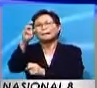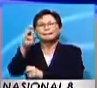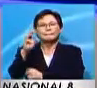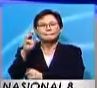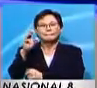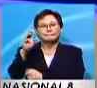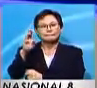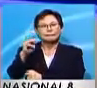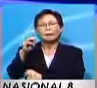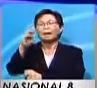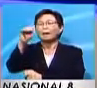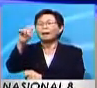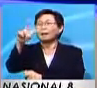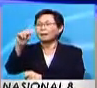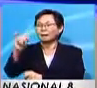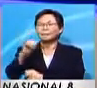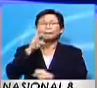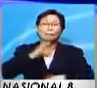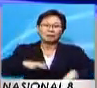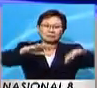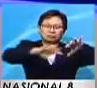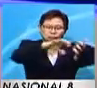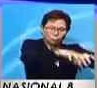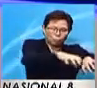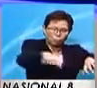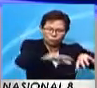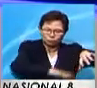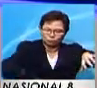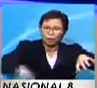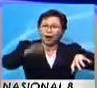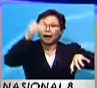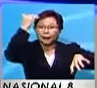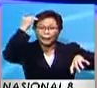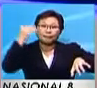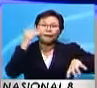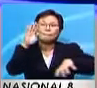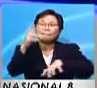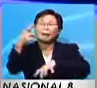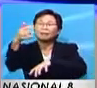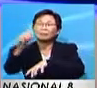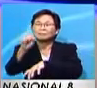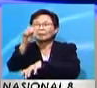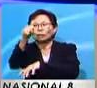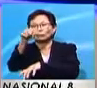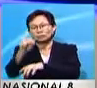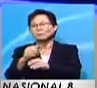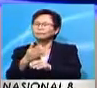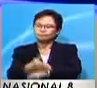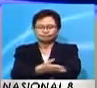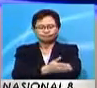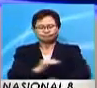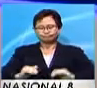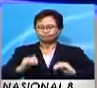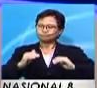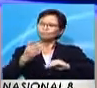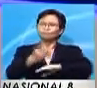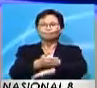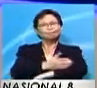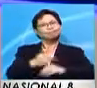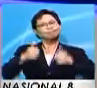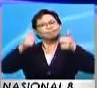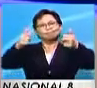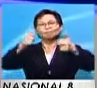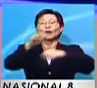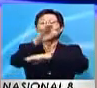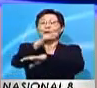Dian keadaan banjir di beberapa kawasan di sekitar kepala batas alar pula kembali pulih sepenuhnya petang tadi